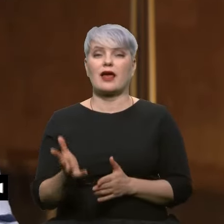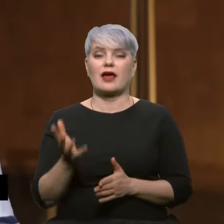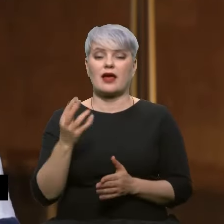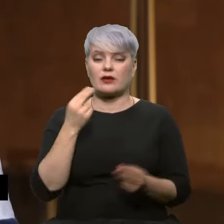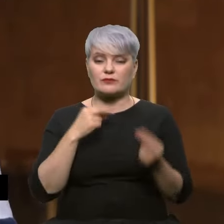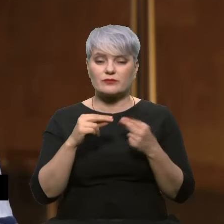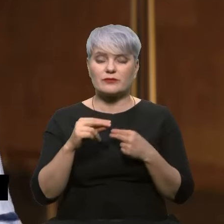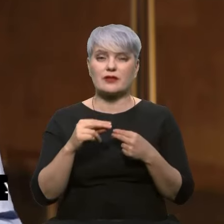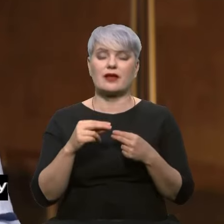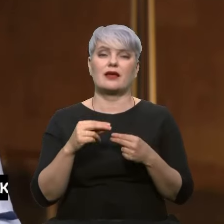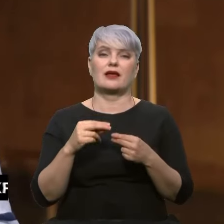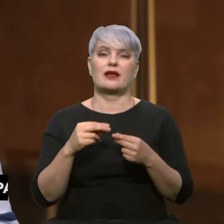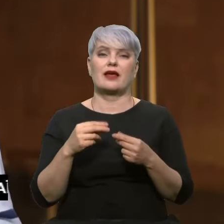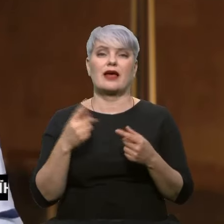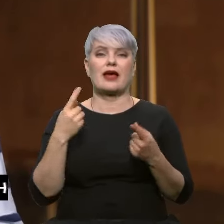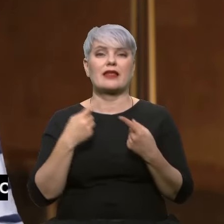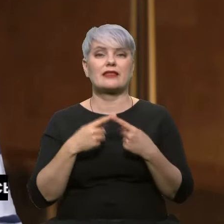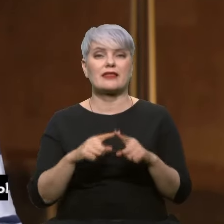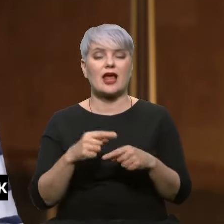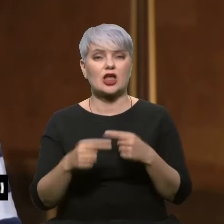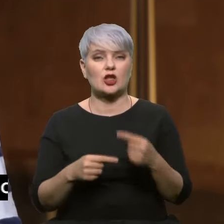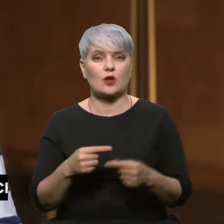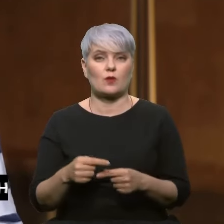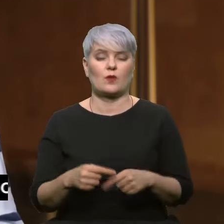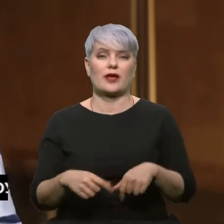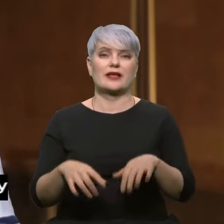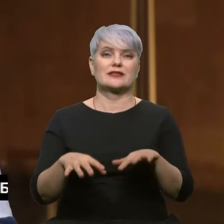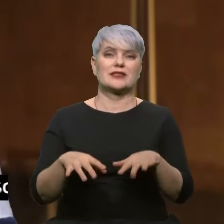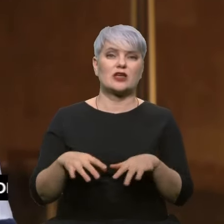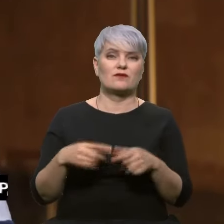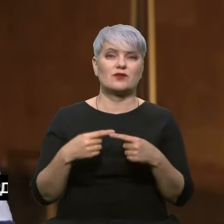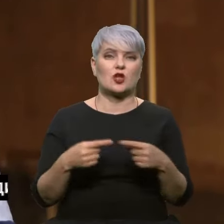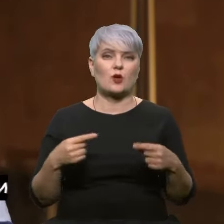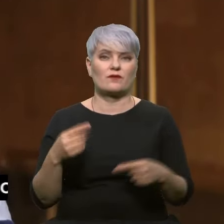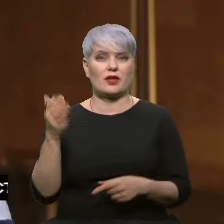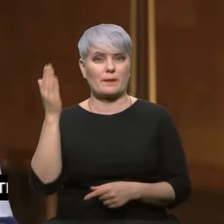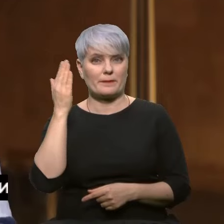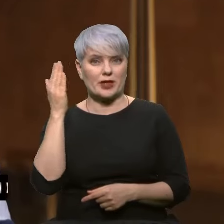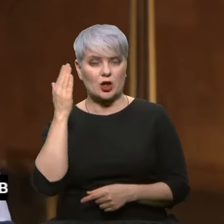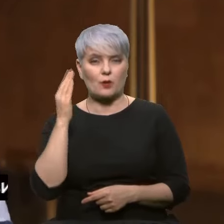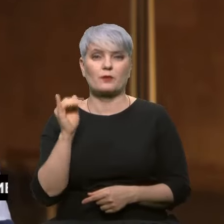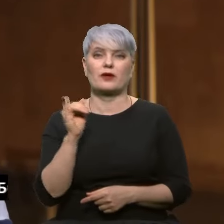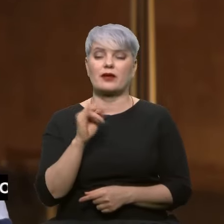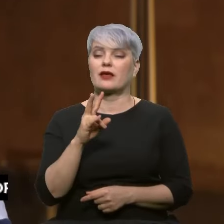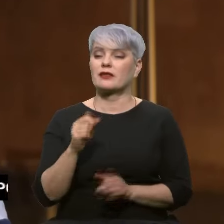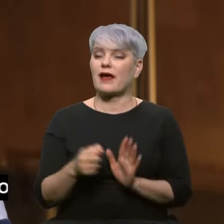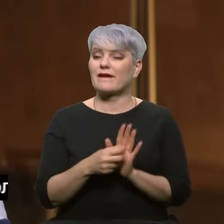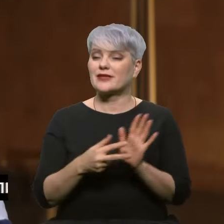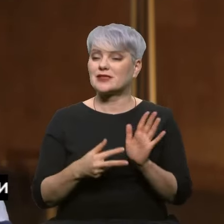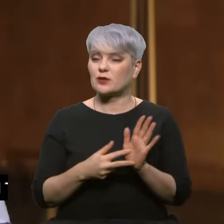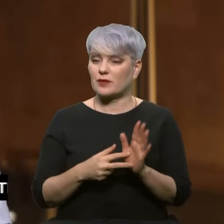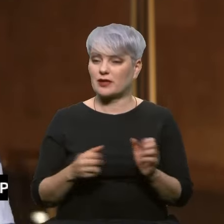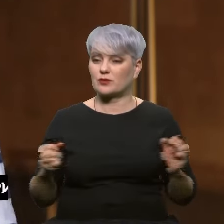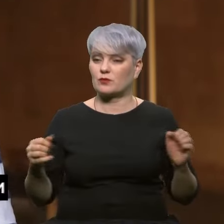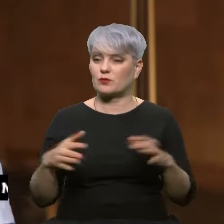також впровадження цифрових прийомів. Ну і я зазначу в цьому контексті, що на 18-му Рамштайні,